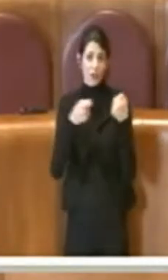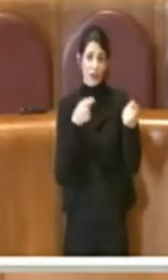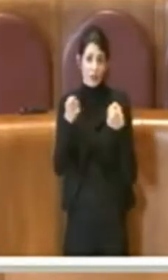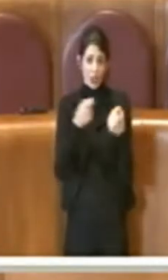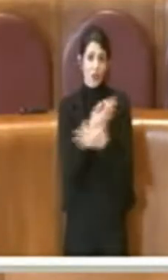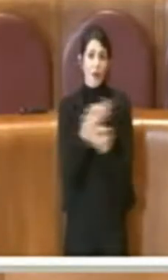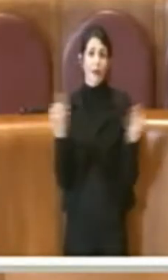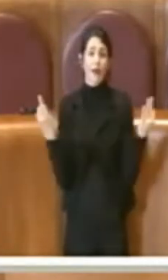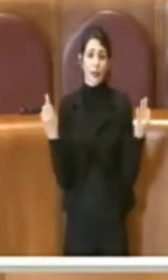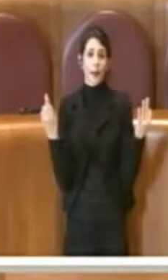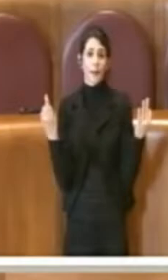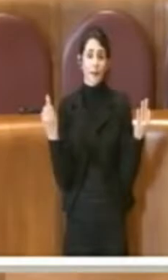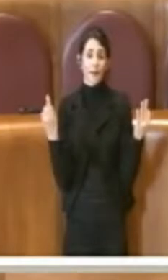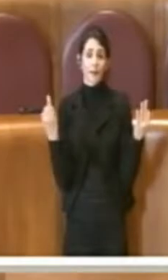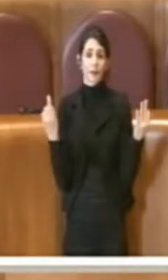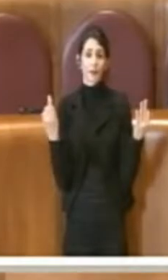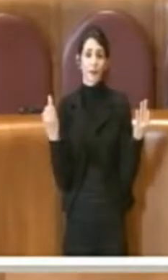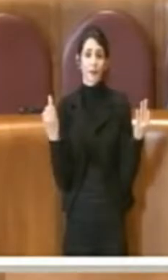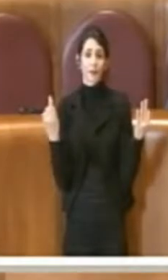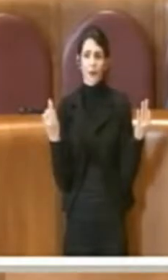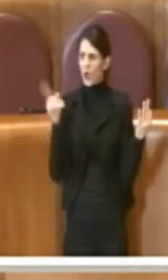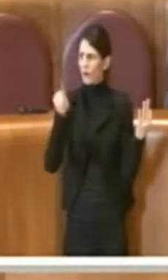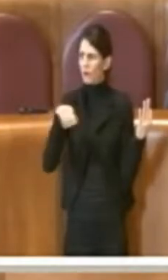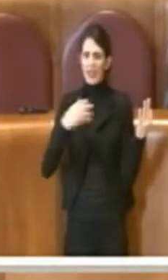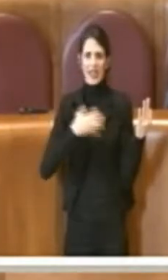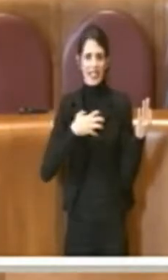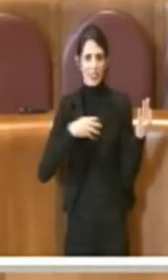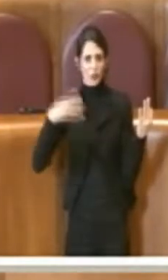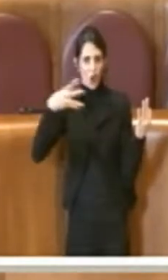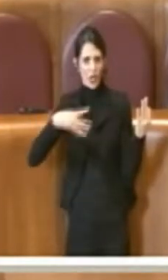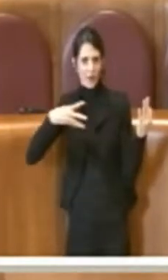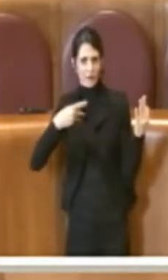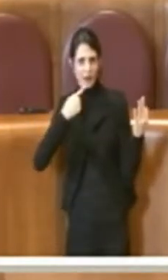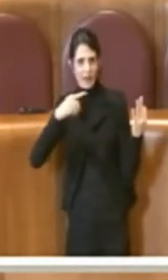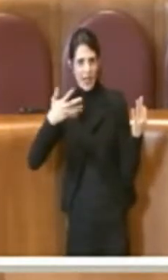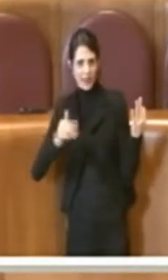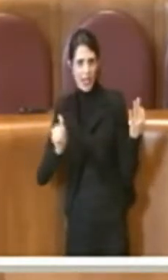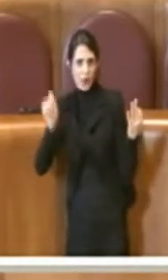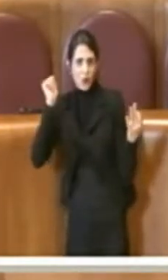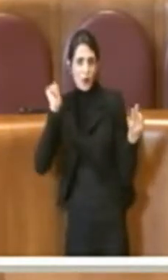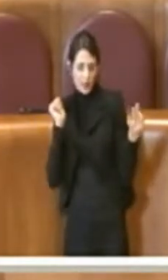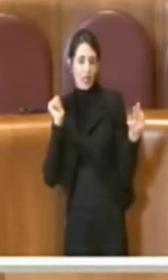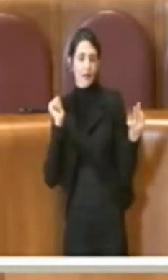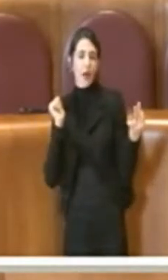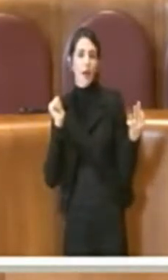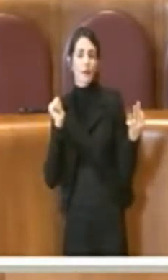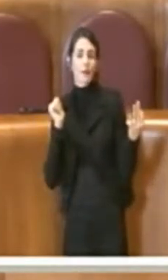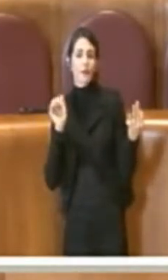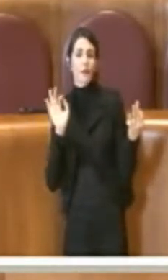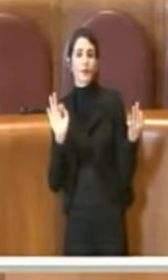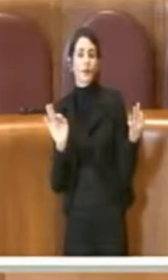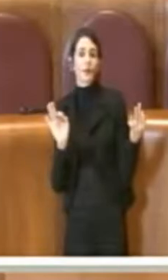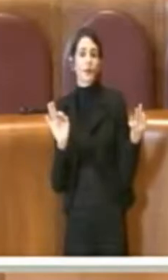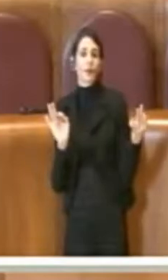queste situazioni. Così come ha detto l'assessore Mammì, che ha detto coerentemente appunto che tutto il giro,